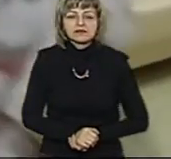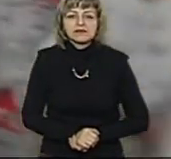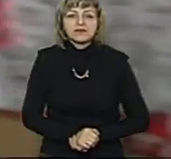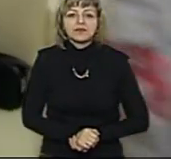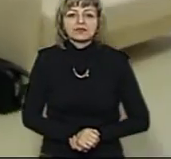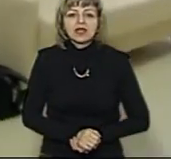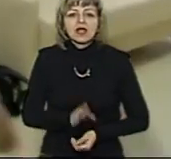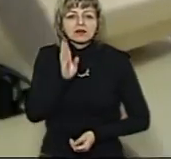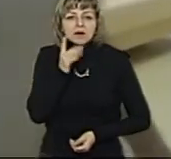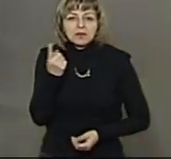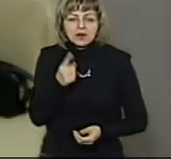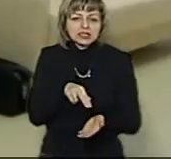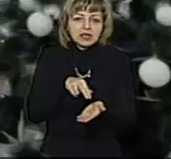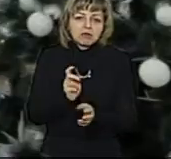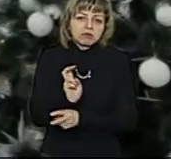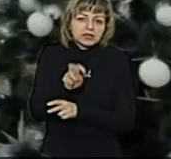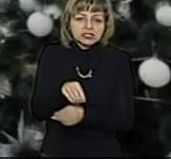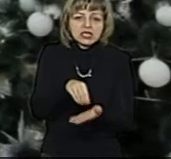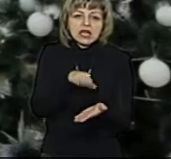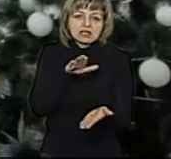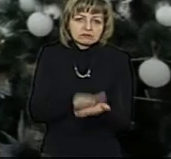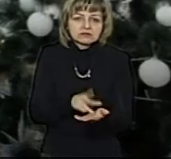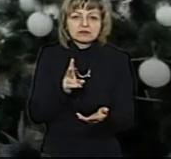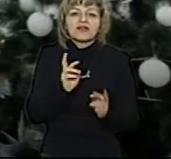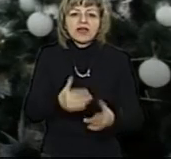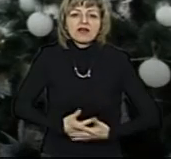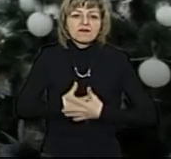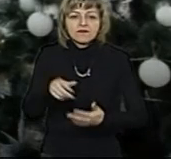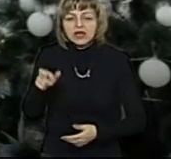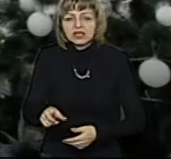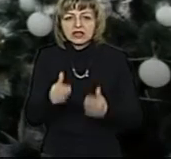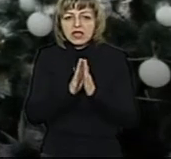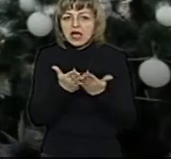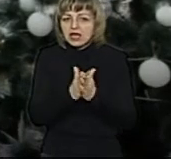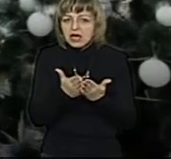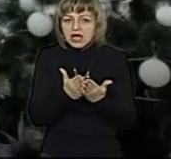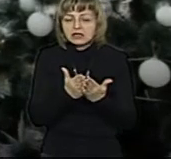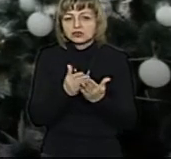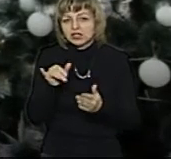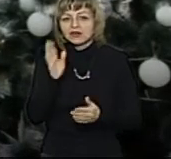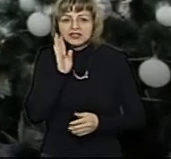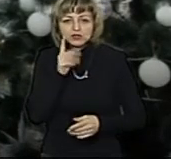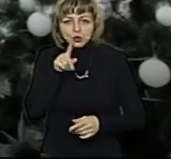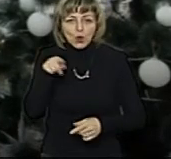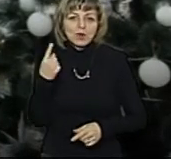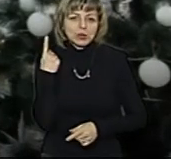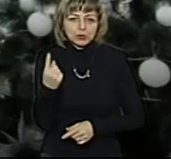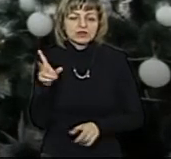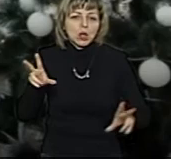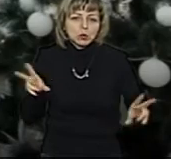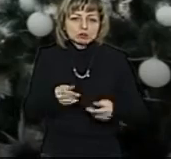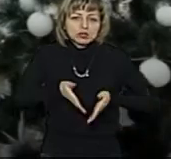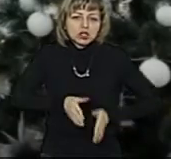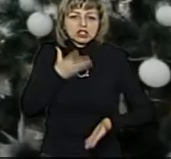Вона перша прийшла і встала на облік з приводу вагітності. Її карточка в нашому закладі номер один. Вона успішно народила